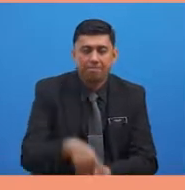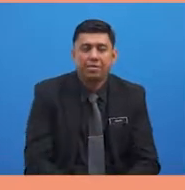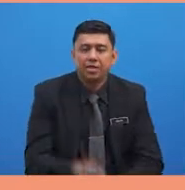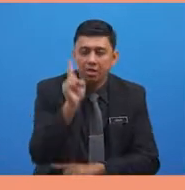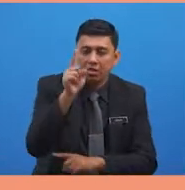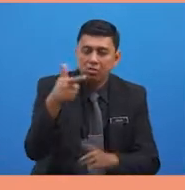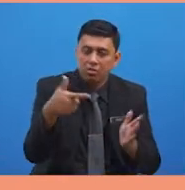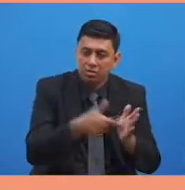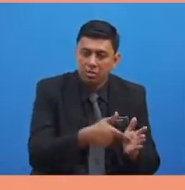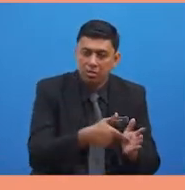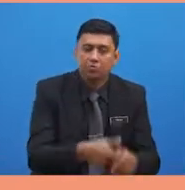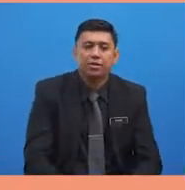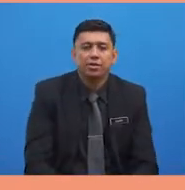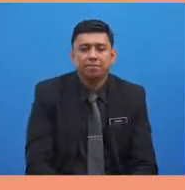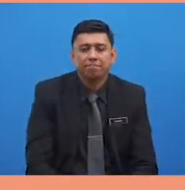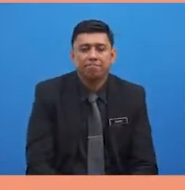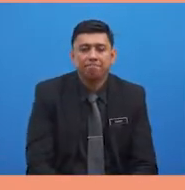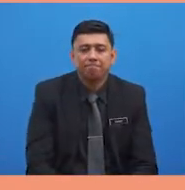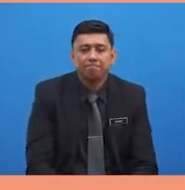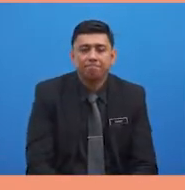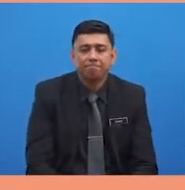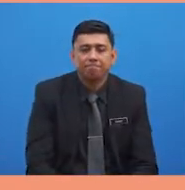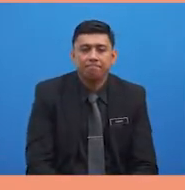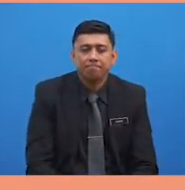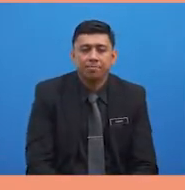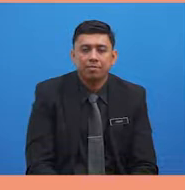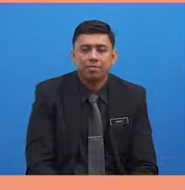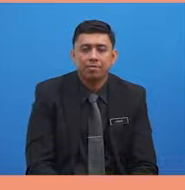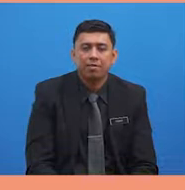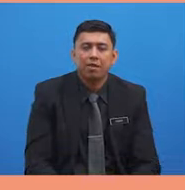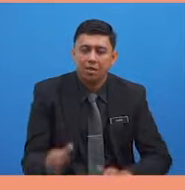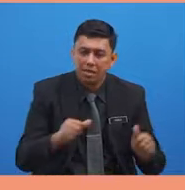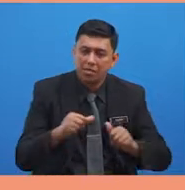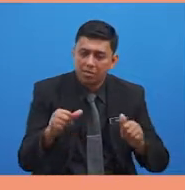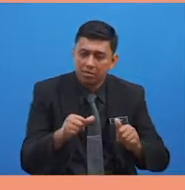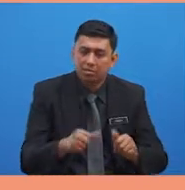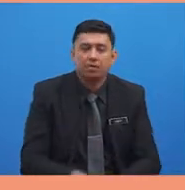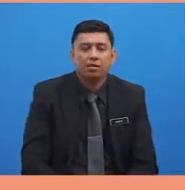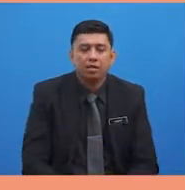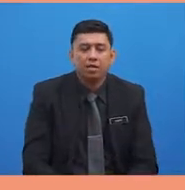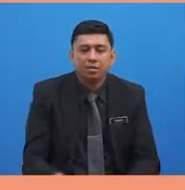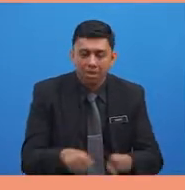satu lagi atribut, iaitu action sama dengan